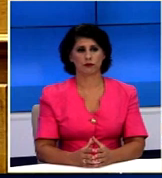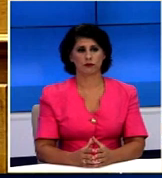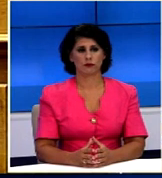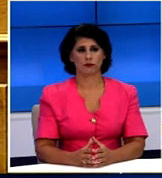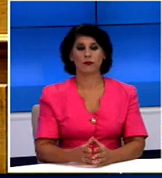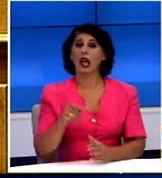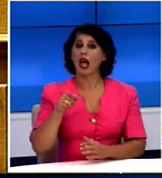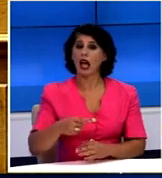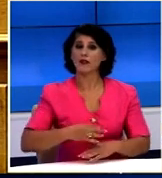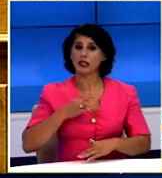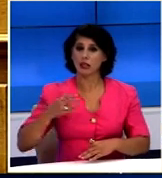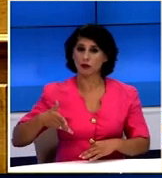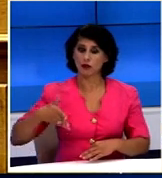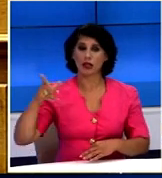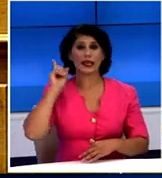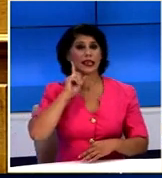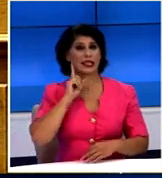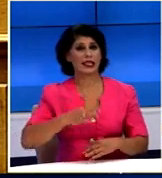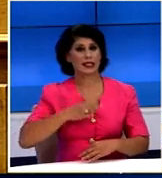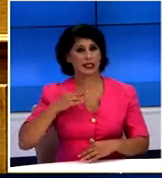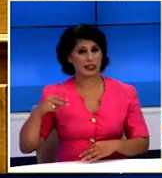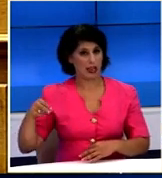Αυτή, κύριε Μητσοτάκη και κυρίες και κύριοι συνάδελφοι,